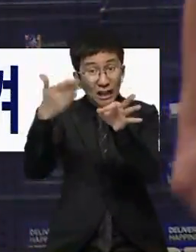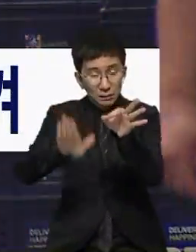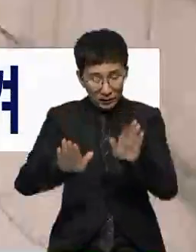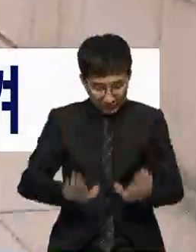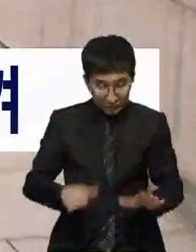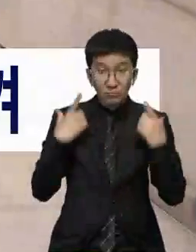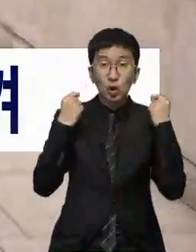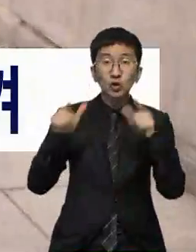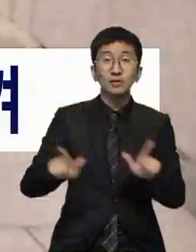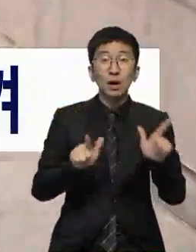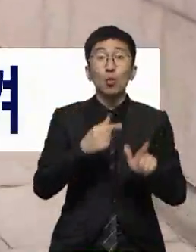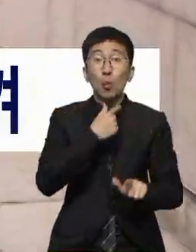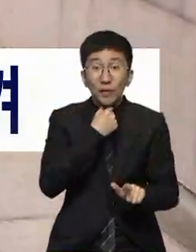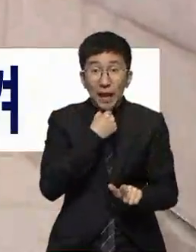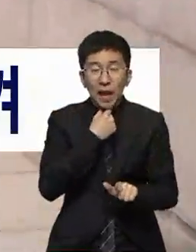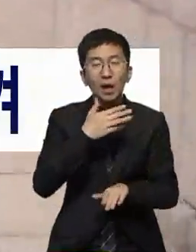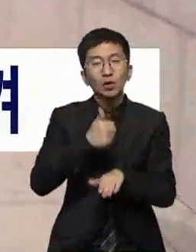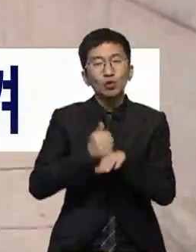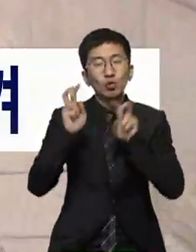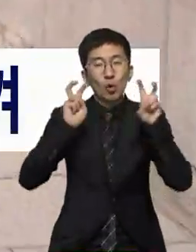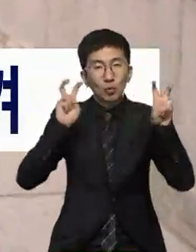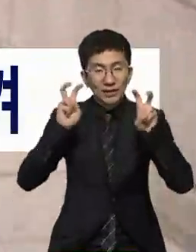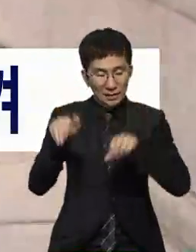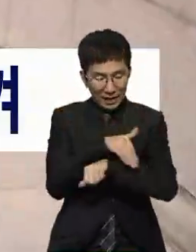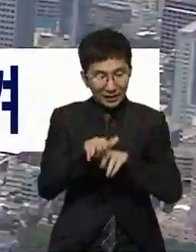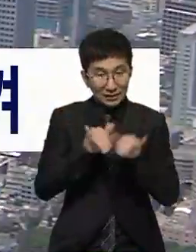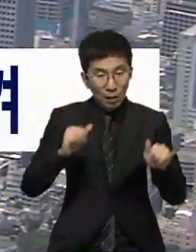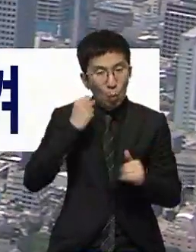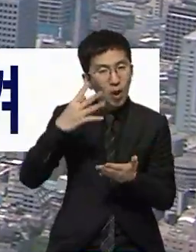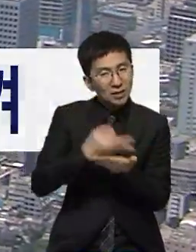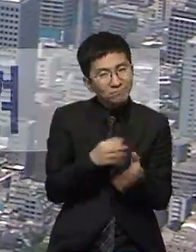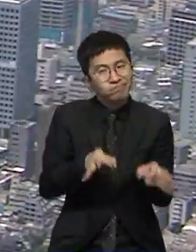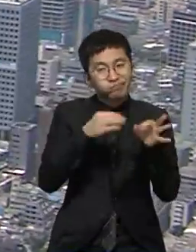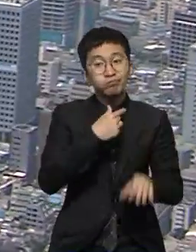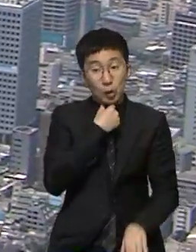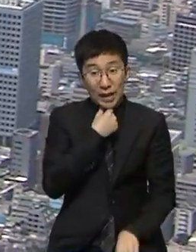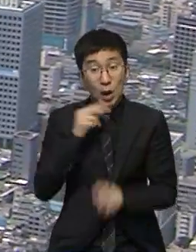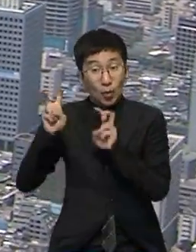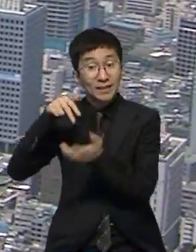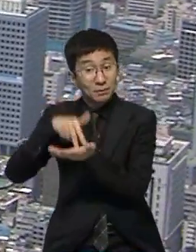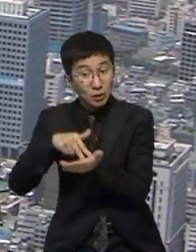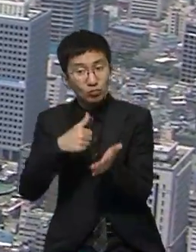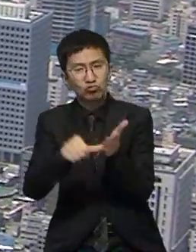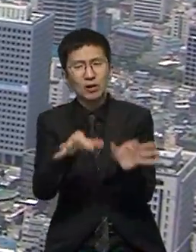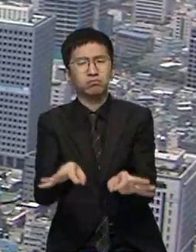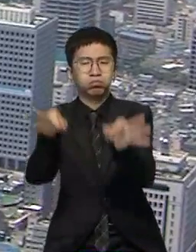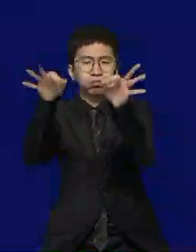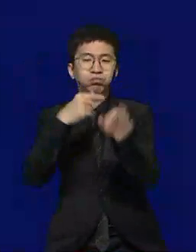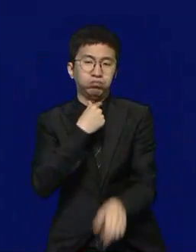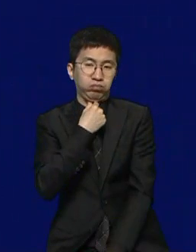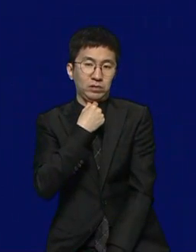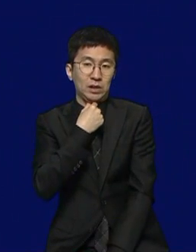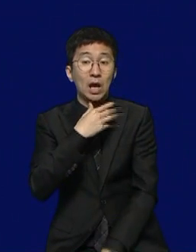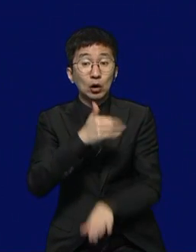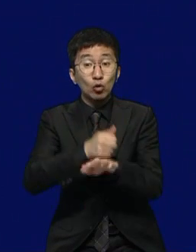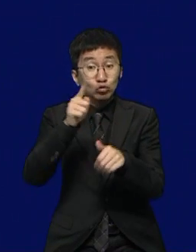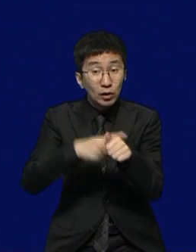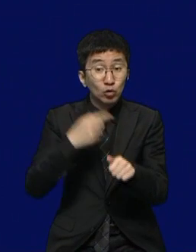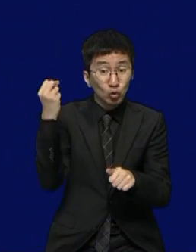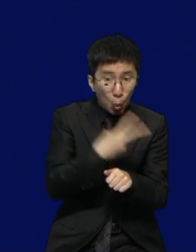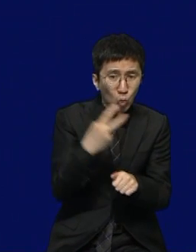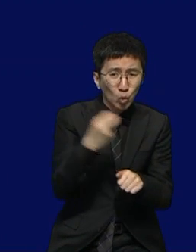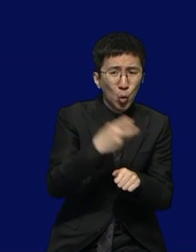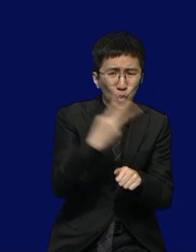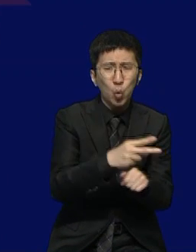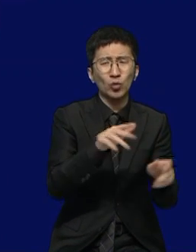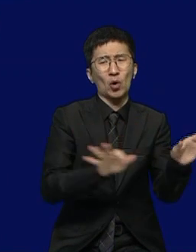유지하려면 직장인은 급여 인상을 요구하게 됩니다. 기업도 물건값 인상에 나서고 그러면 물가가 또 오르고